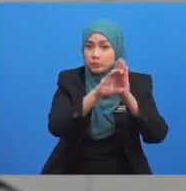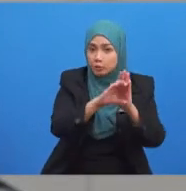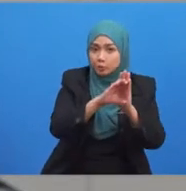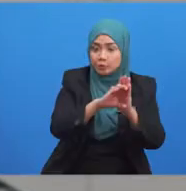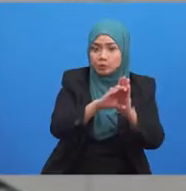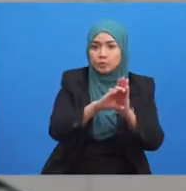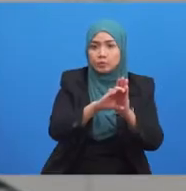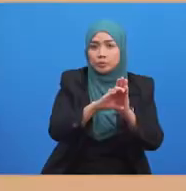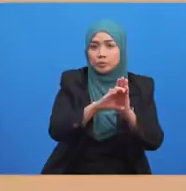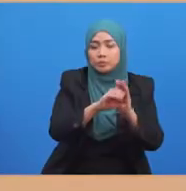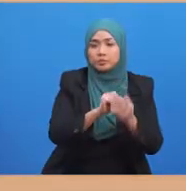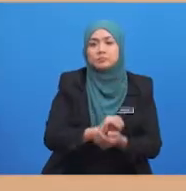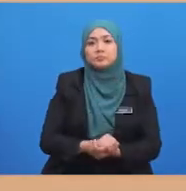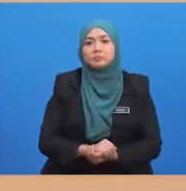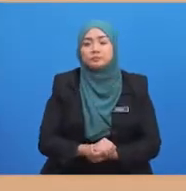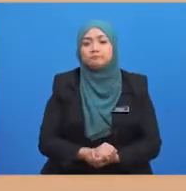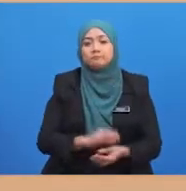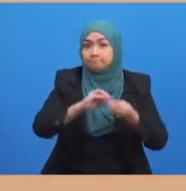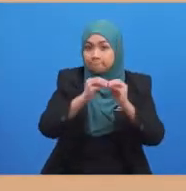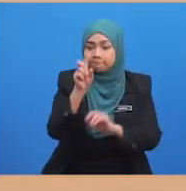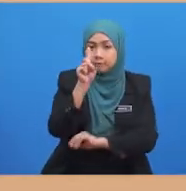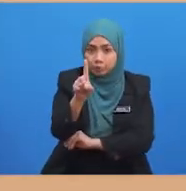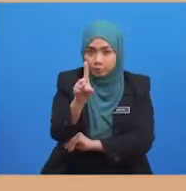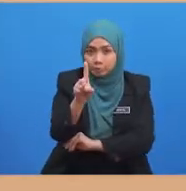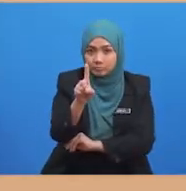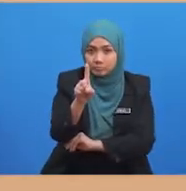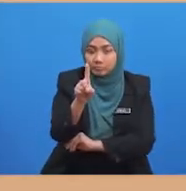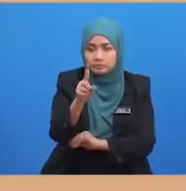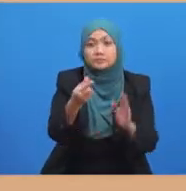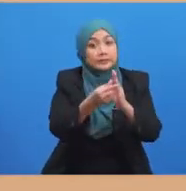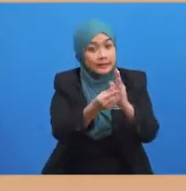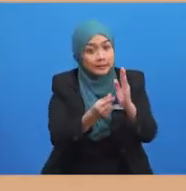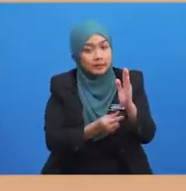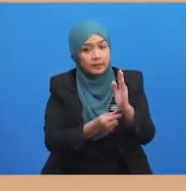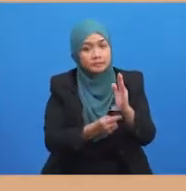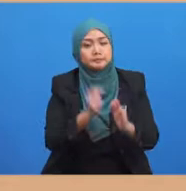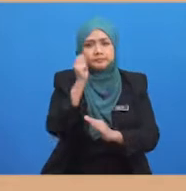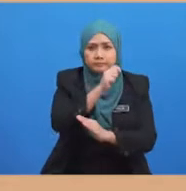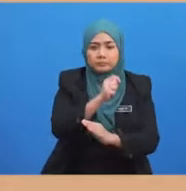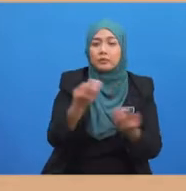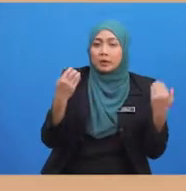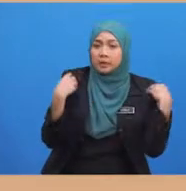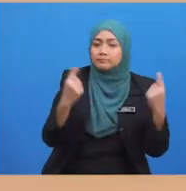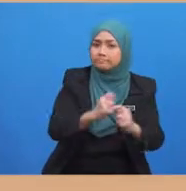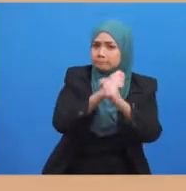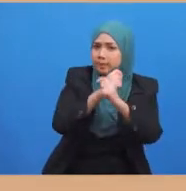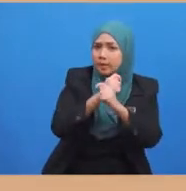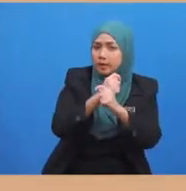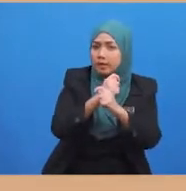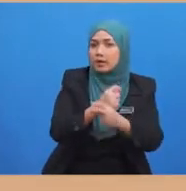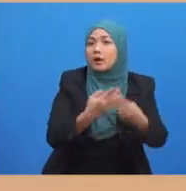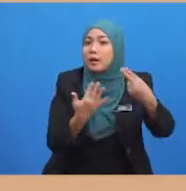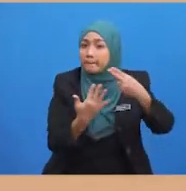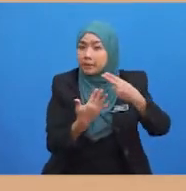dengan teliti ya. Pertama, getah sintetik mempunyai ketahanan haba yang lebih